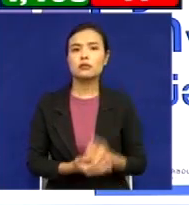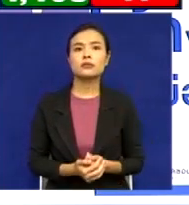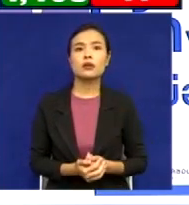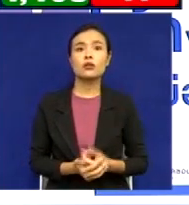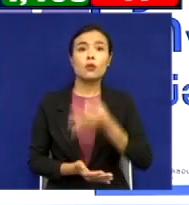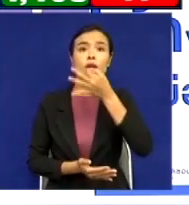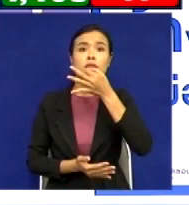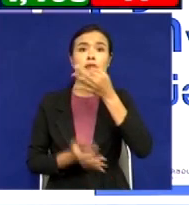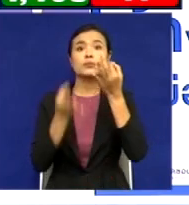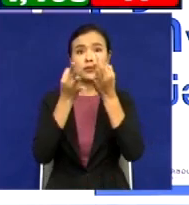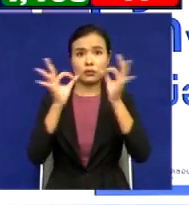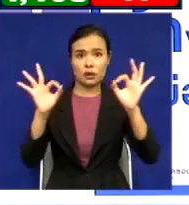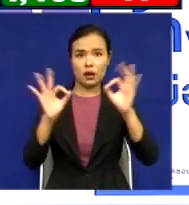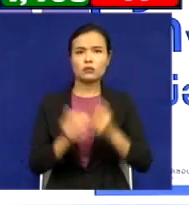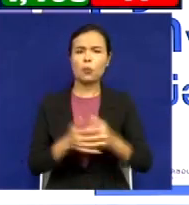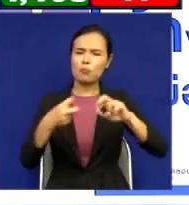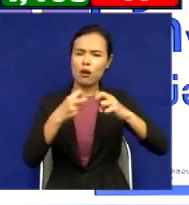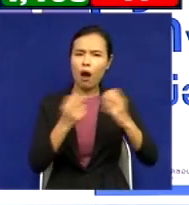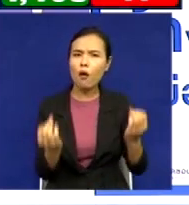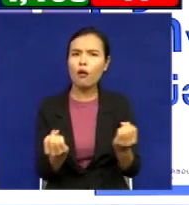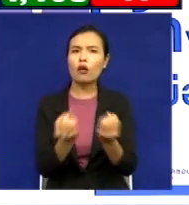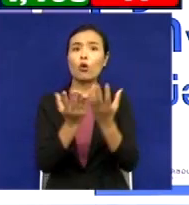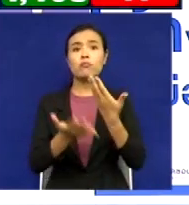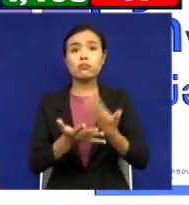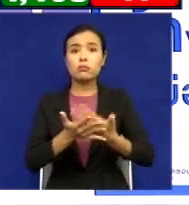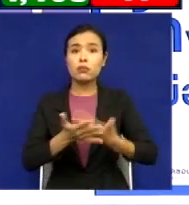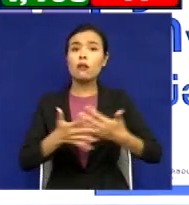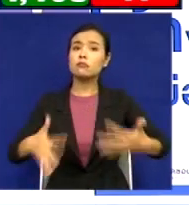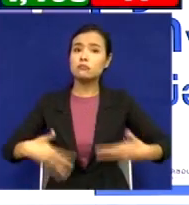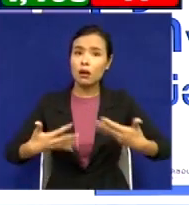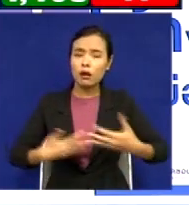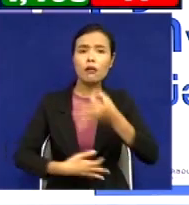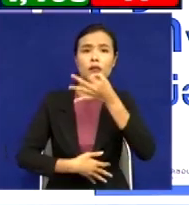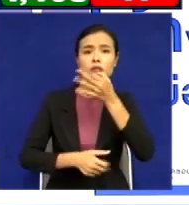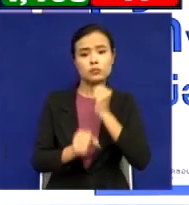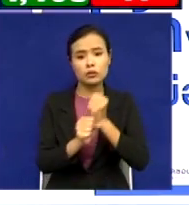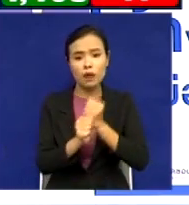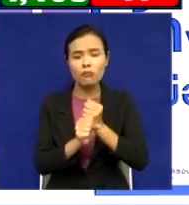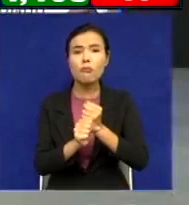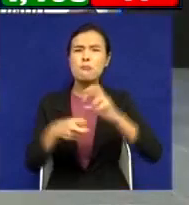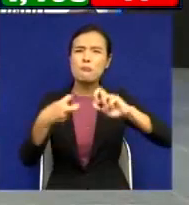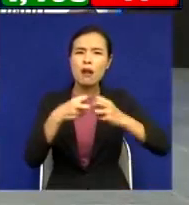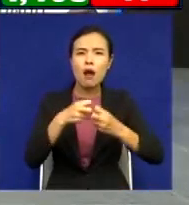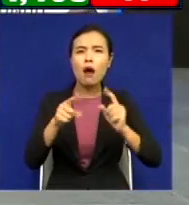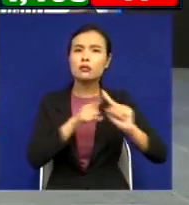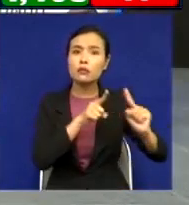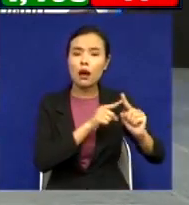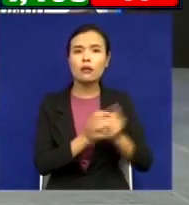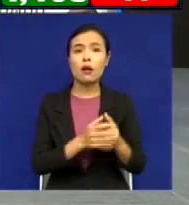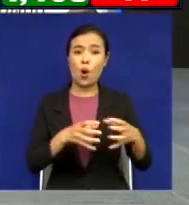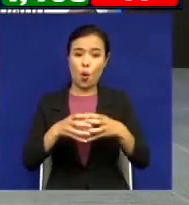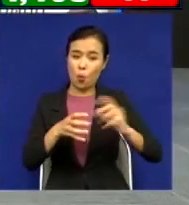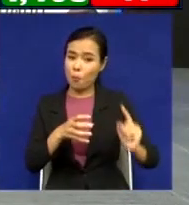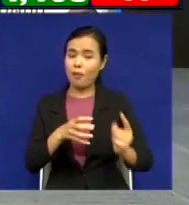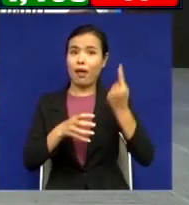พอิสระที่ได้รับผลกระทบในแง่ของวิกฤตการณ์โควิด-19 เนี่ยนะครับคนกลุ่มแรกๆ